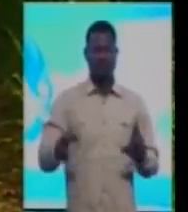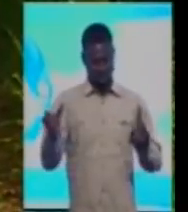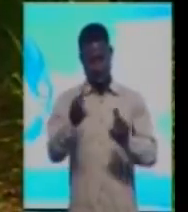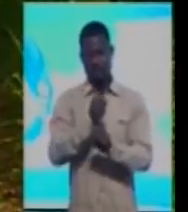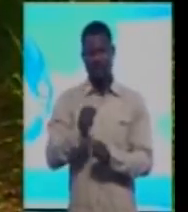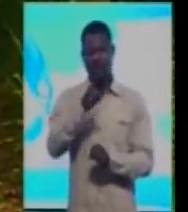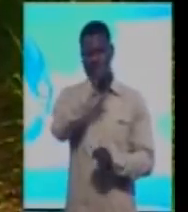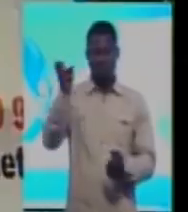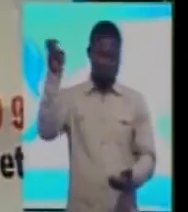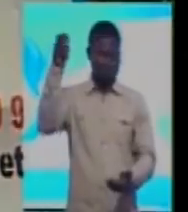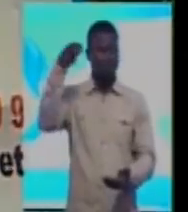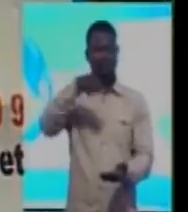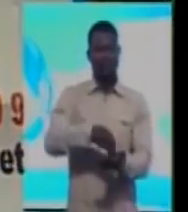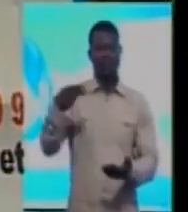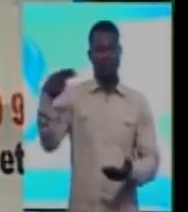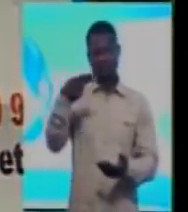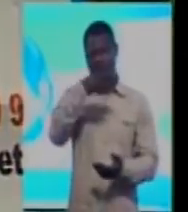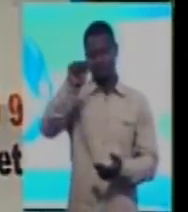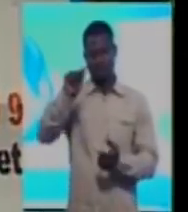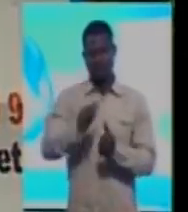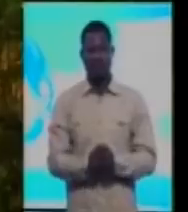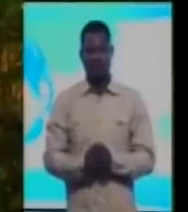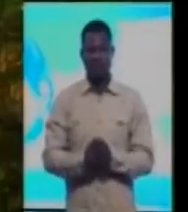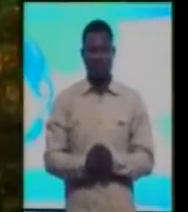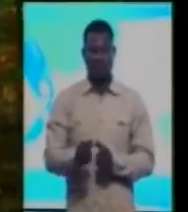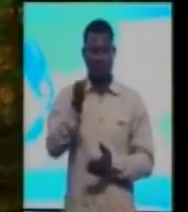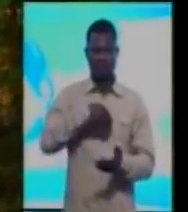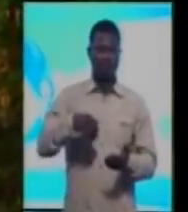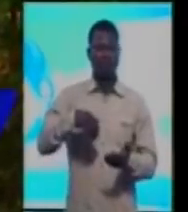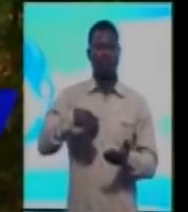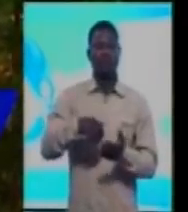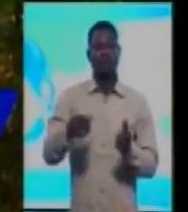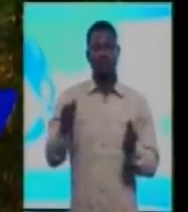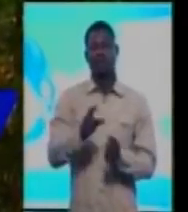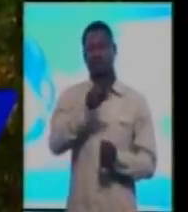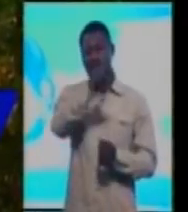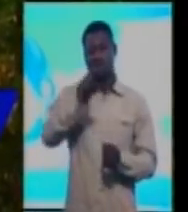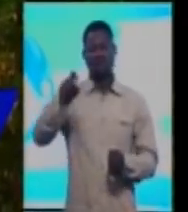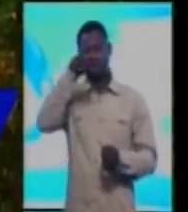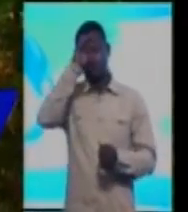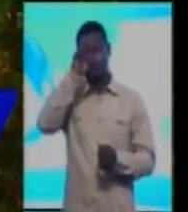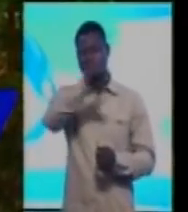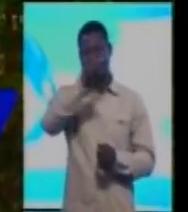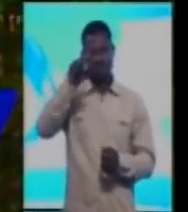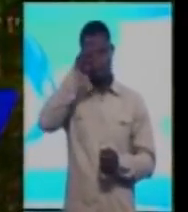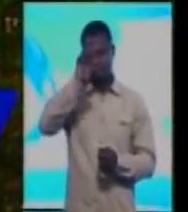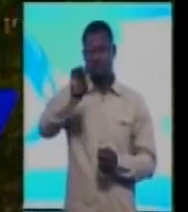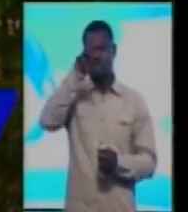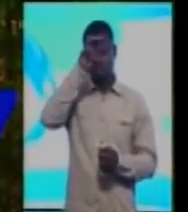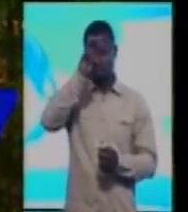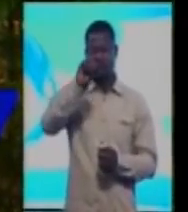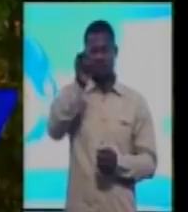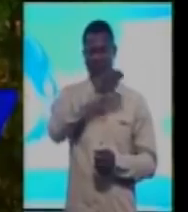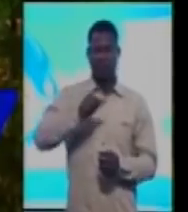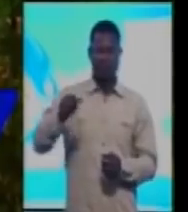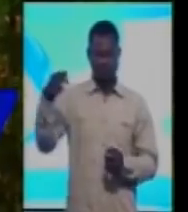années au Sahel. C'est un centre qui est porté par 180 villages avec qui nous travaillons. Donc c'est une vitrine des